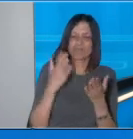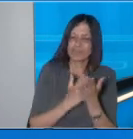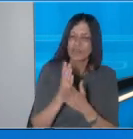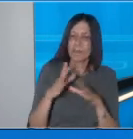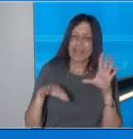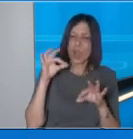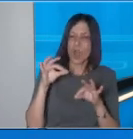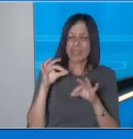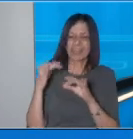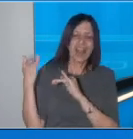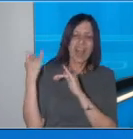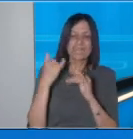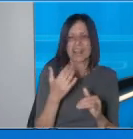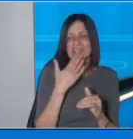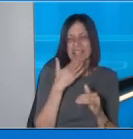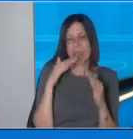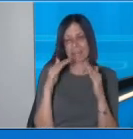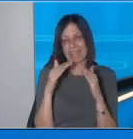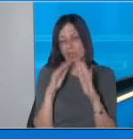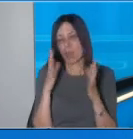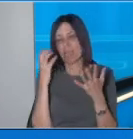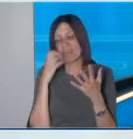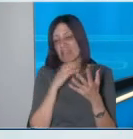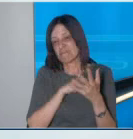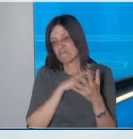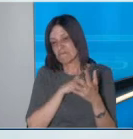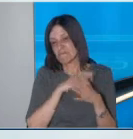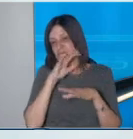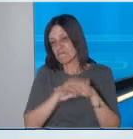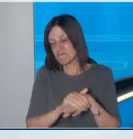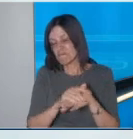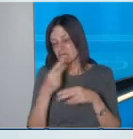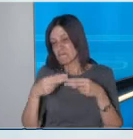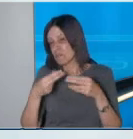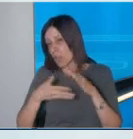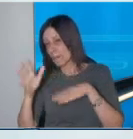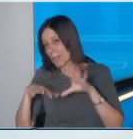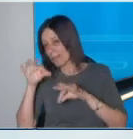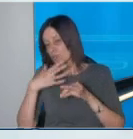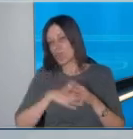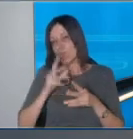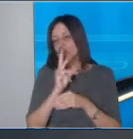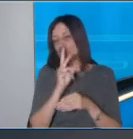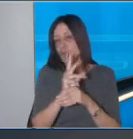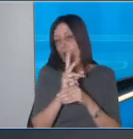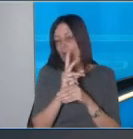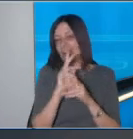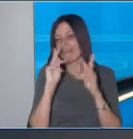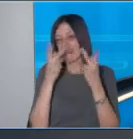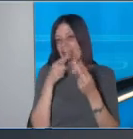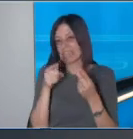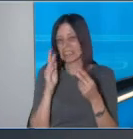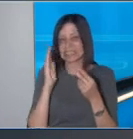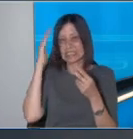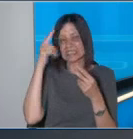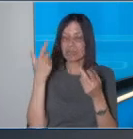אותם לישראל ביתנו. יכול להיות שאביגדור ליברמן מזהה קצת הליכה לבחירות ורוצה לשמור את הקהל יד הזה, ולכן עושה את זה.